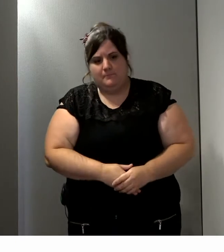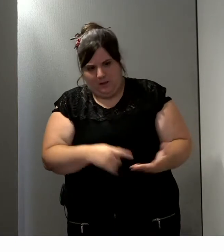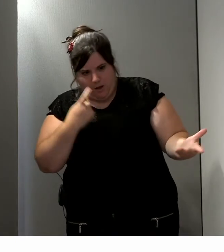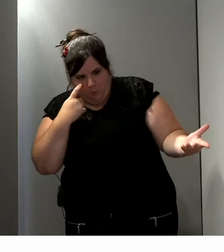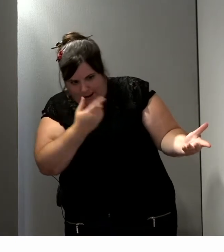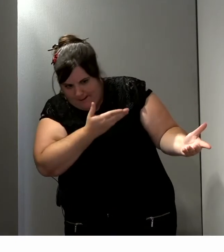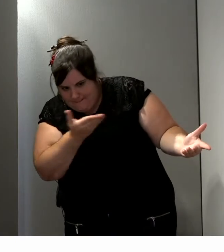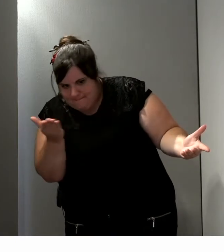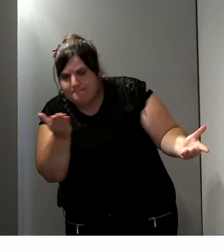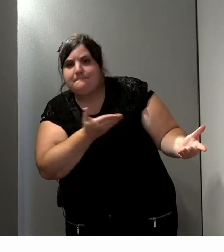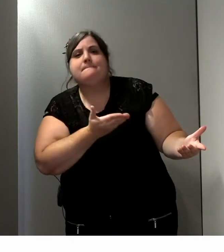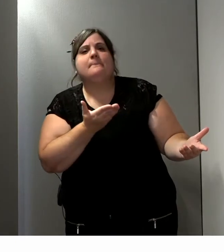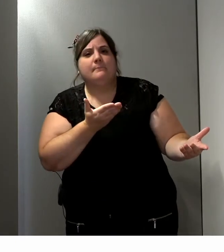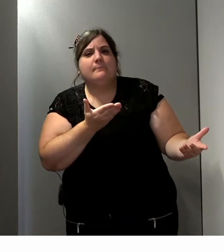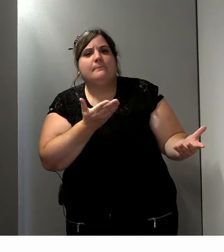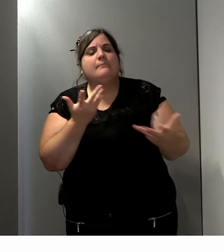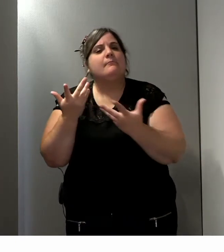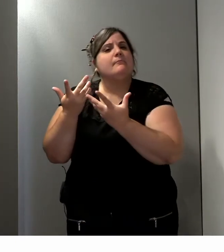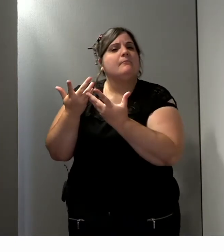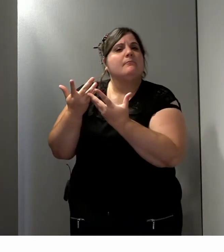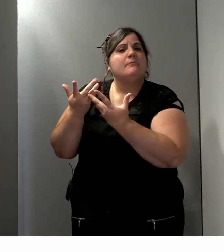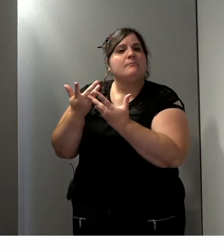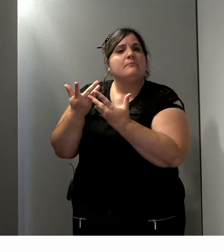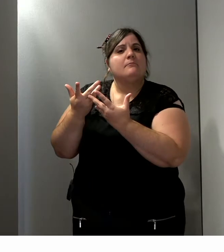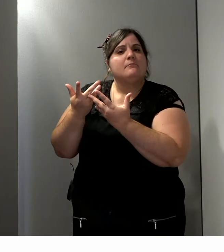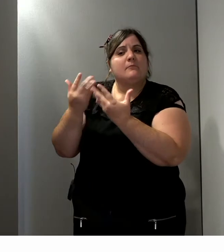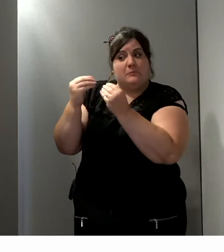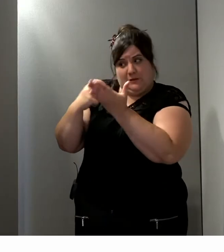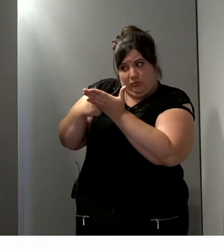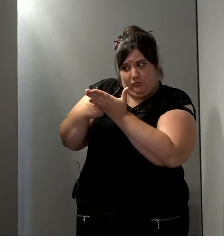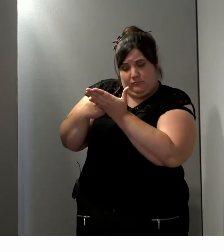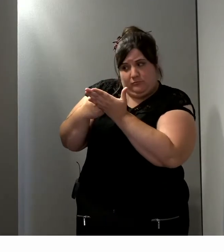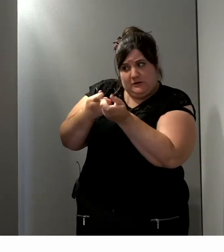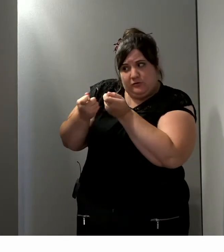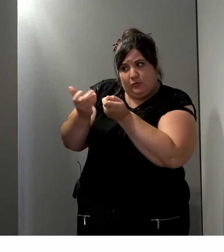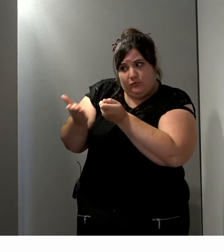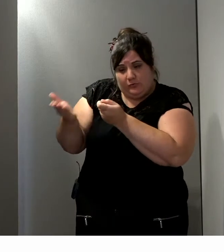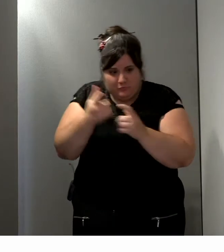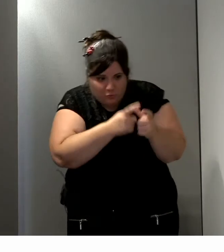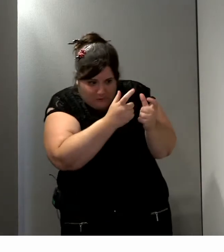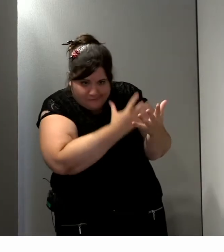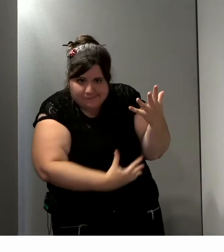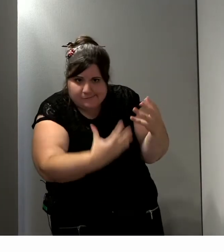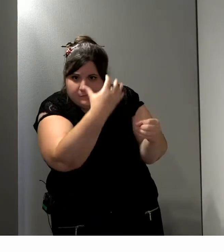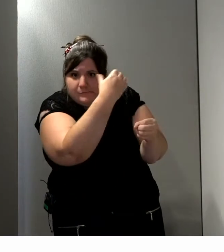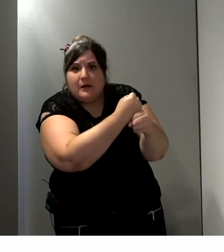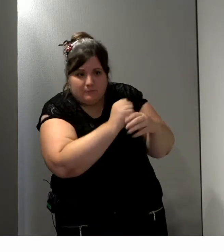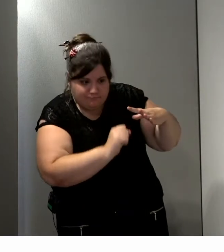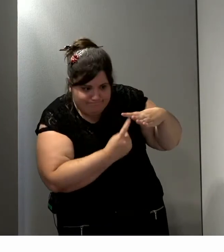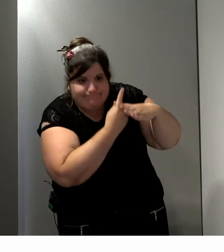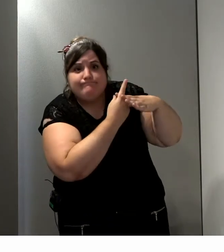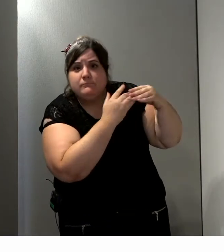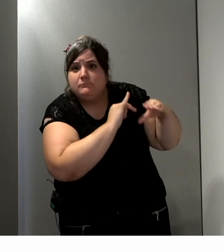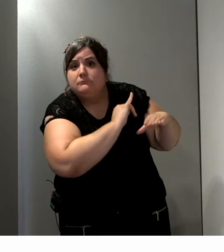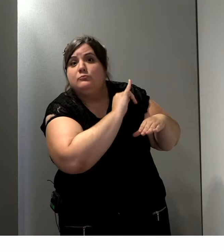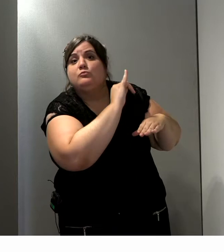principalement avec les boutiques de gestion qui permet justement d'accompagner le créateur jusqu'à sa création. On propose aussi